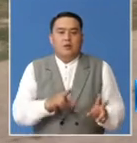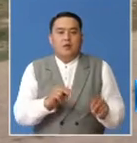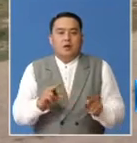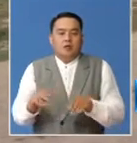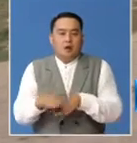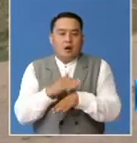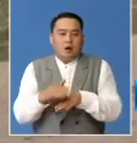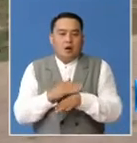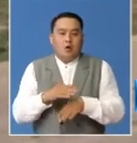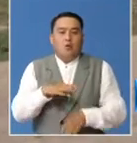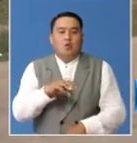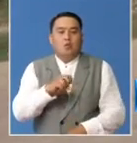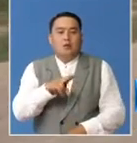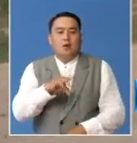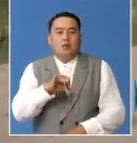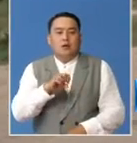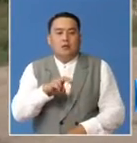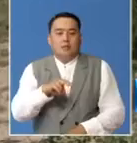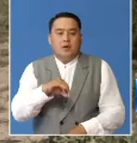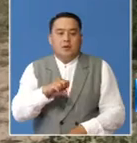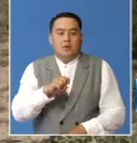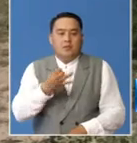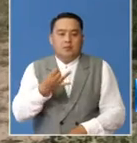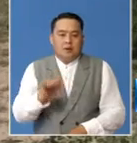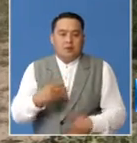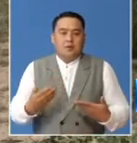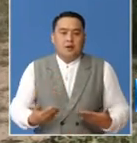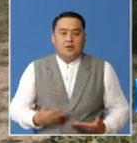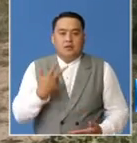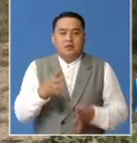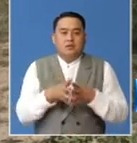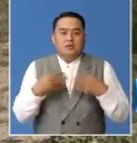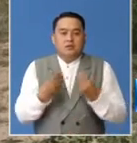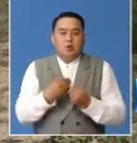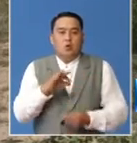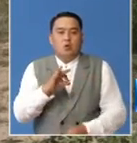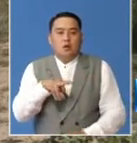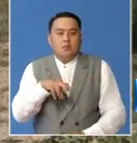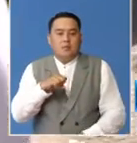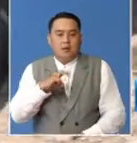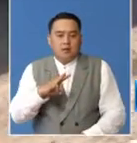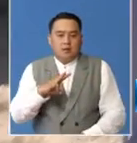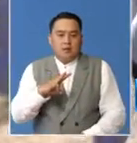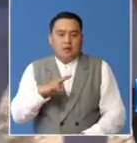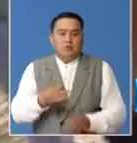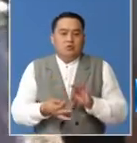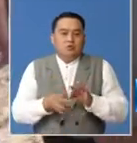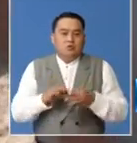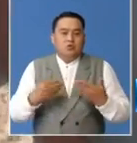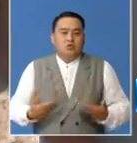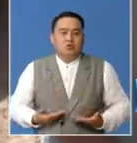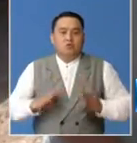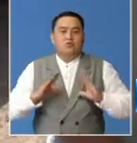Благотворительная акция в честь Курбанайта прошла в селе Бактыбай. Здесь проживают три семьи репатриантов, находящиеся в очень сложной